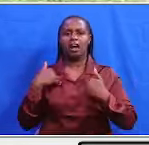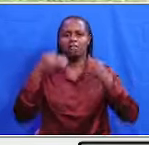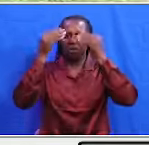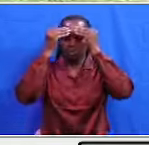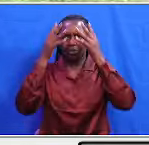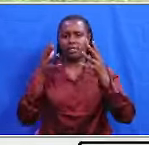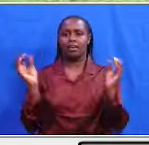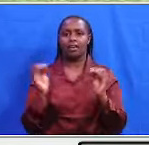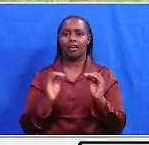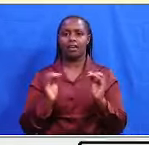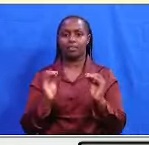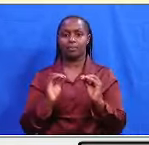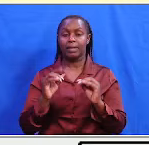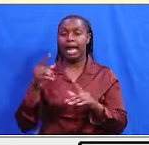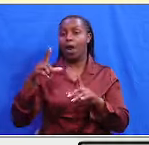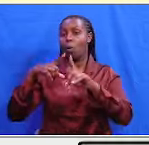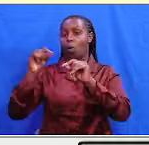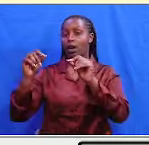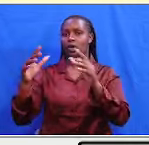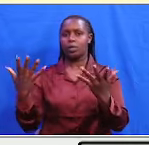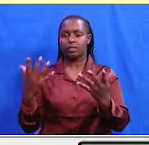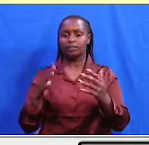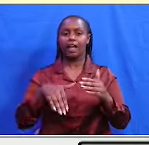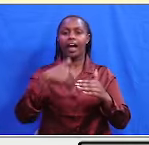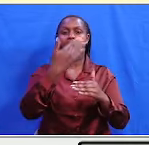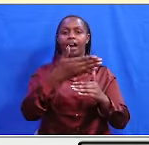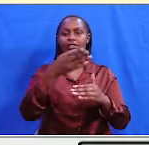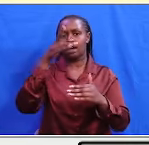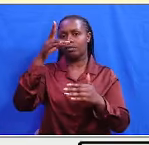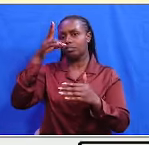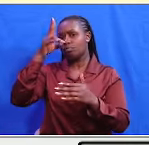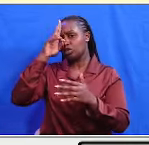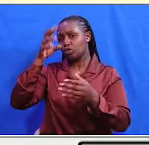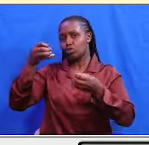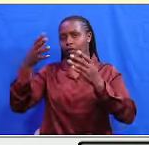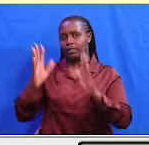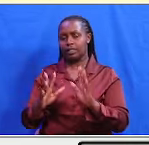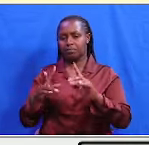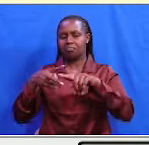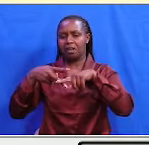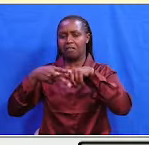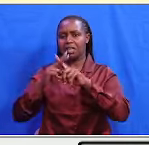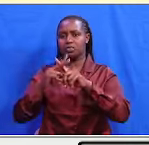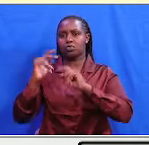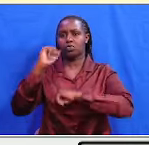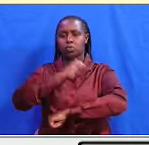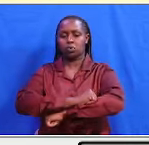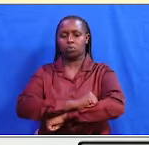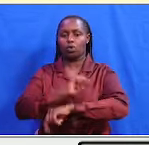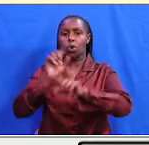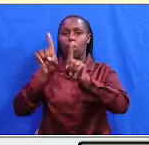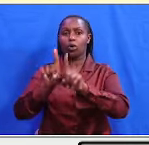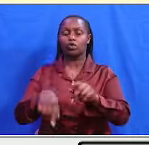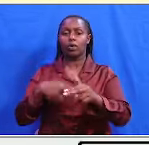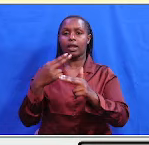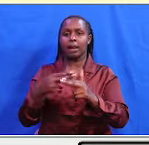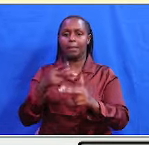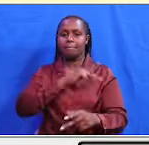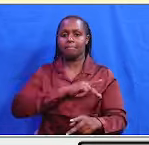Inasemekana kwamba baada ya maafisa wa usalama kukarabati shule hii na kuipa jina la Prince of